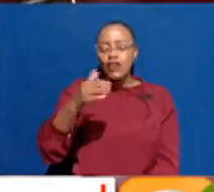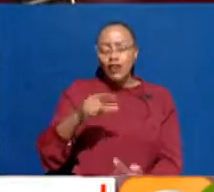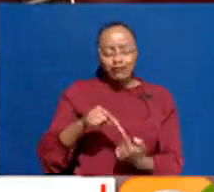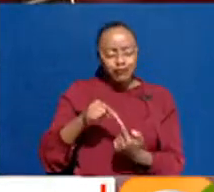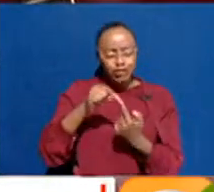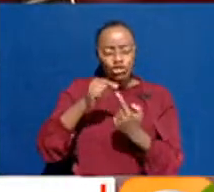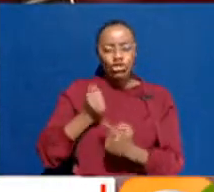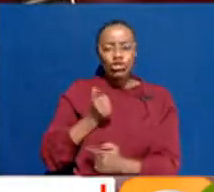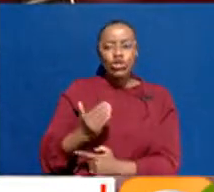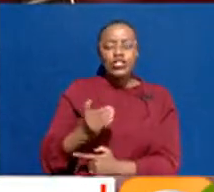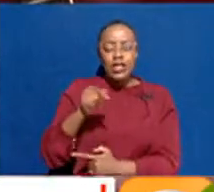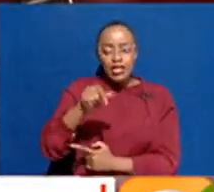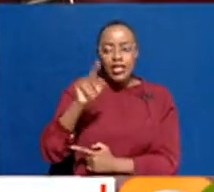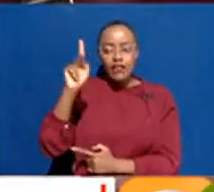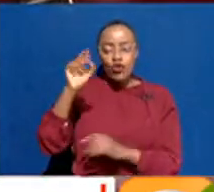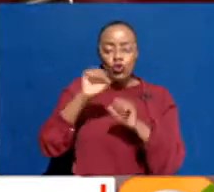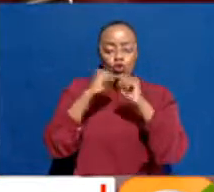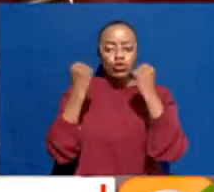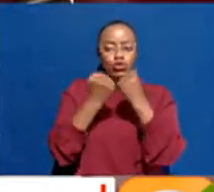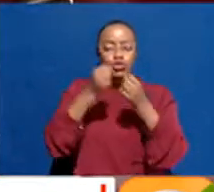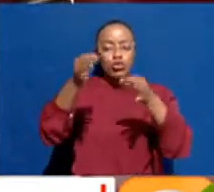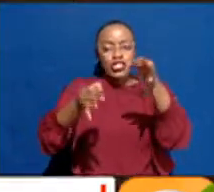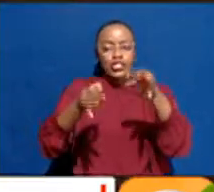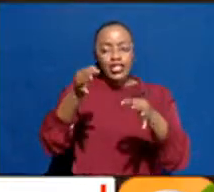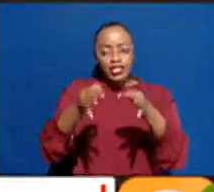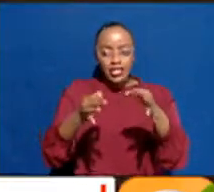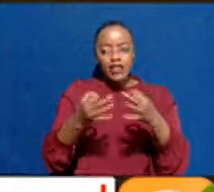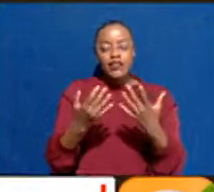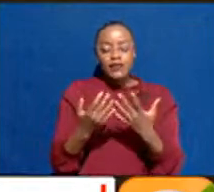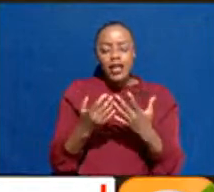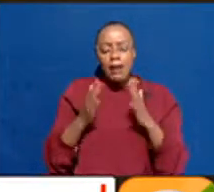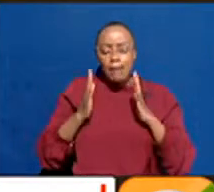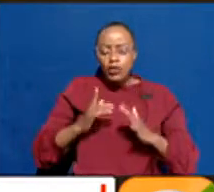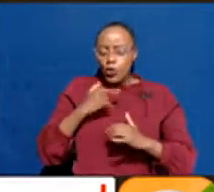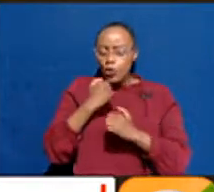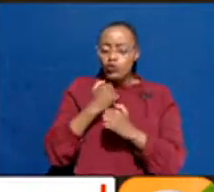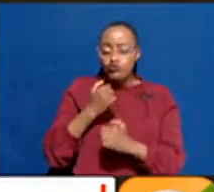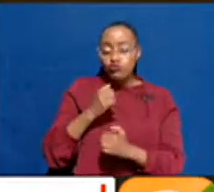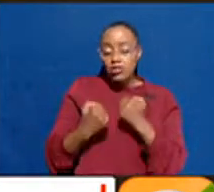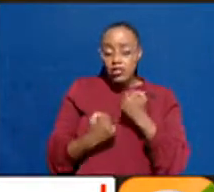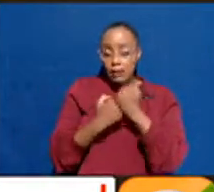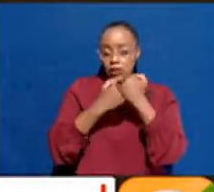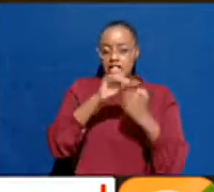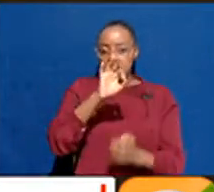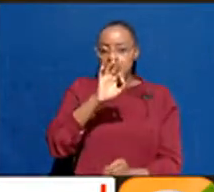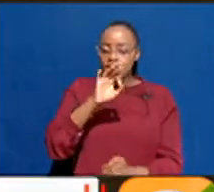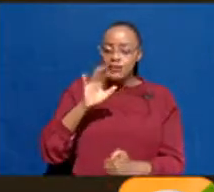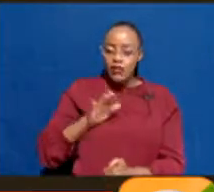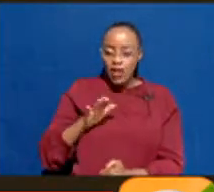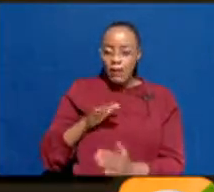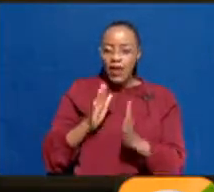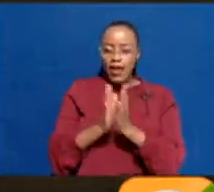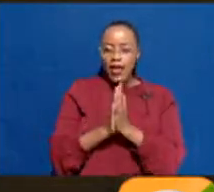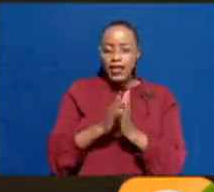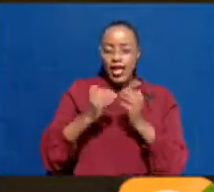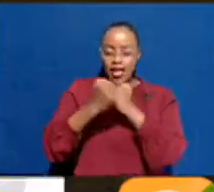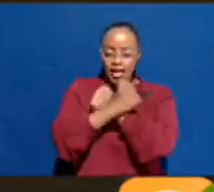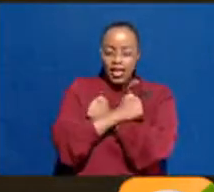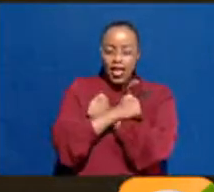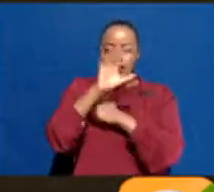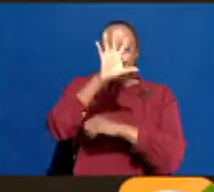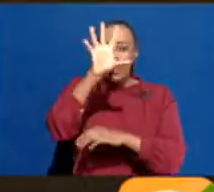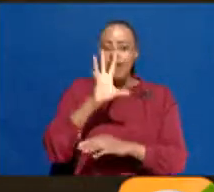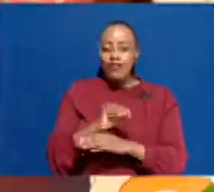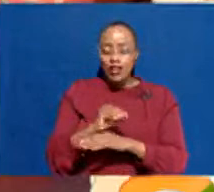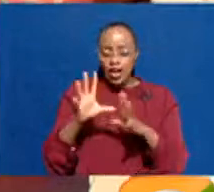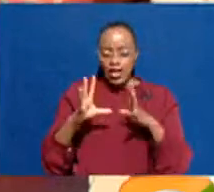soil for social justice, a feminist, a pan-Africanist who embraced